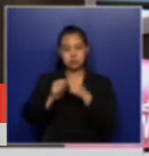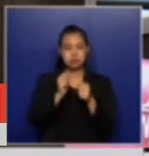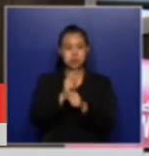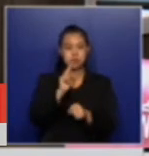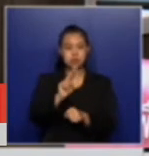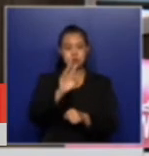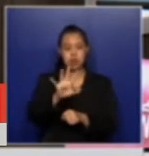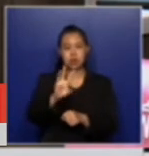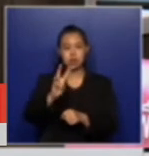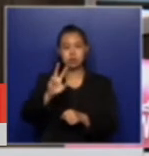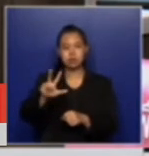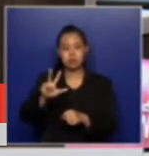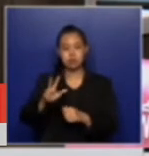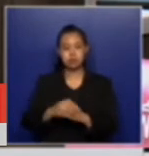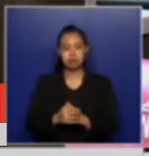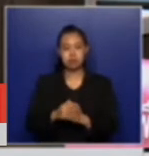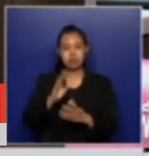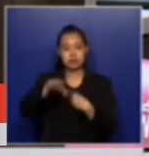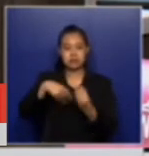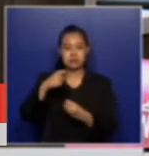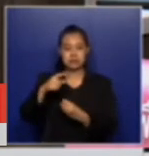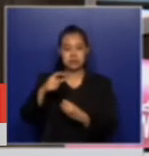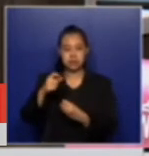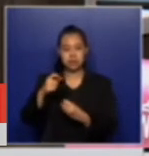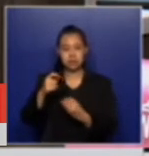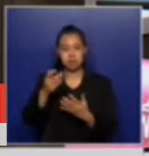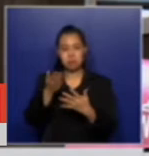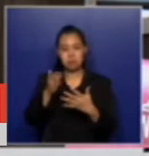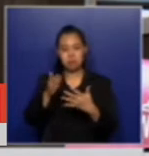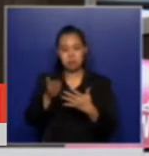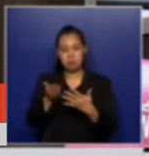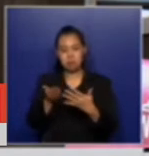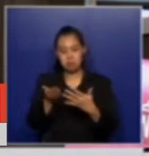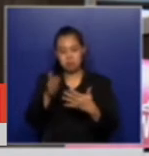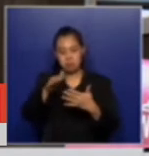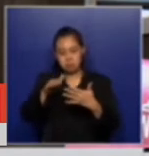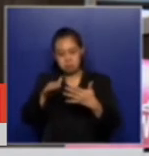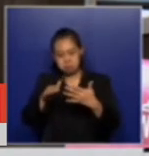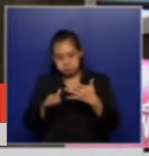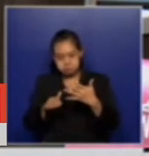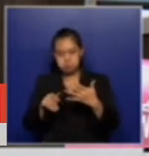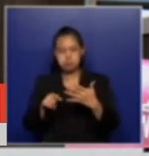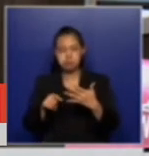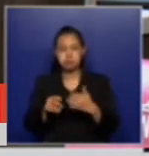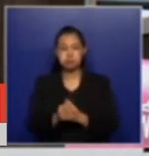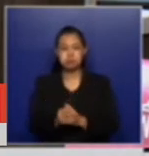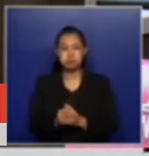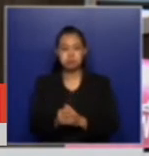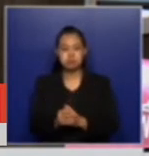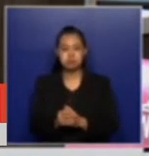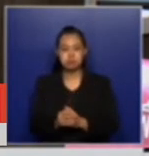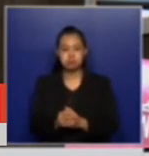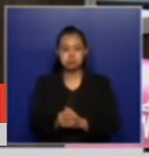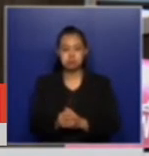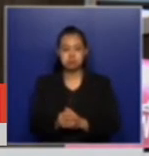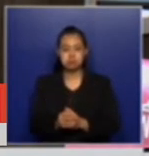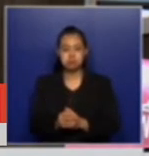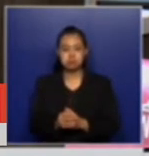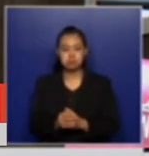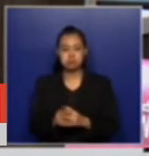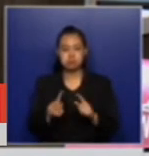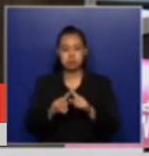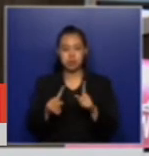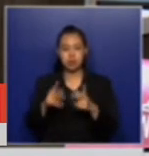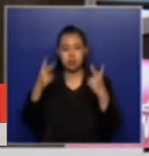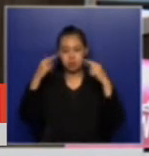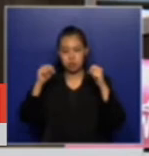เศรษฐกิจจะหดตัวถึง 8.1% แต่ท่านนายกรัฐมนตรีได้กล่าวเมื่อคู่ว่าจะประมาณ6